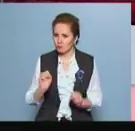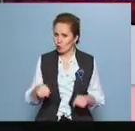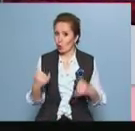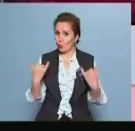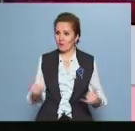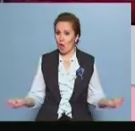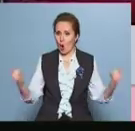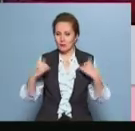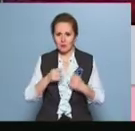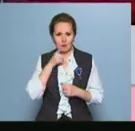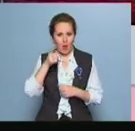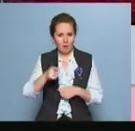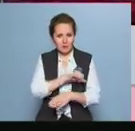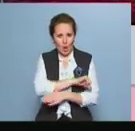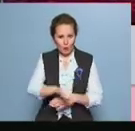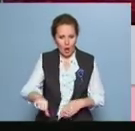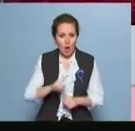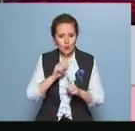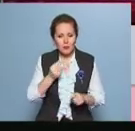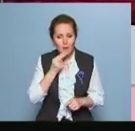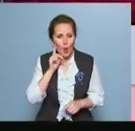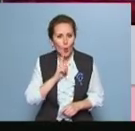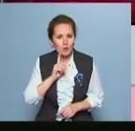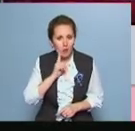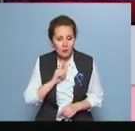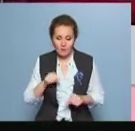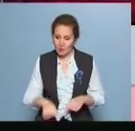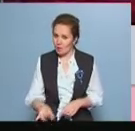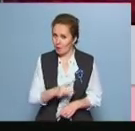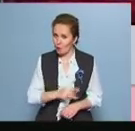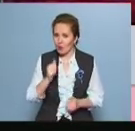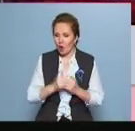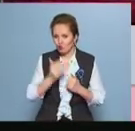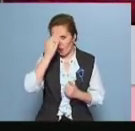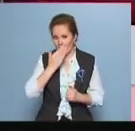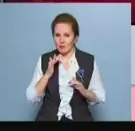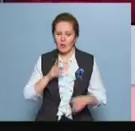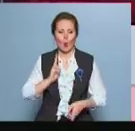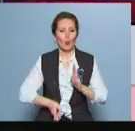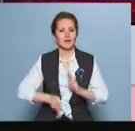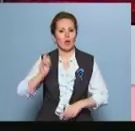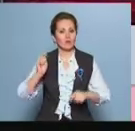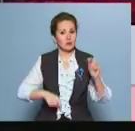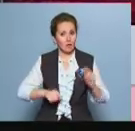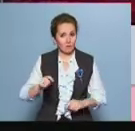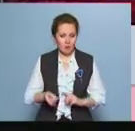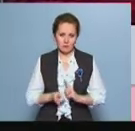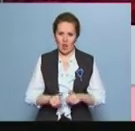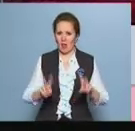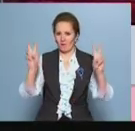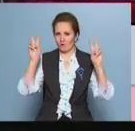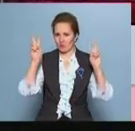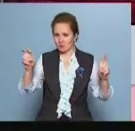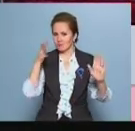дальнего зарубежья, особенно гурманов, потому что именно в этом районе каждое лето проводит кулинарный фестиваль, который стал визитной карточкой